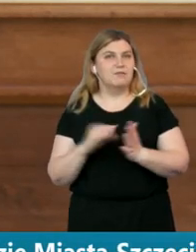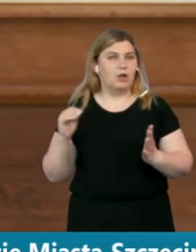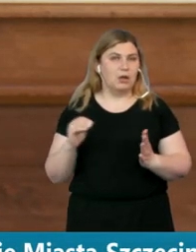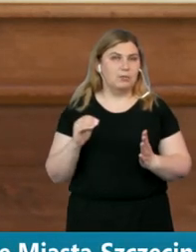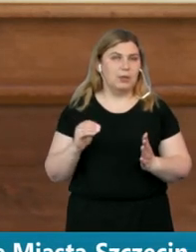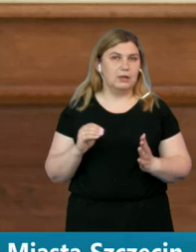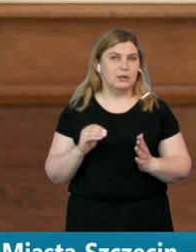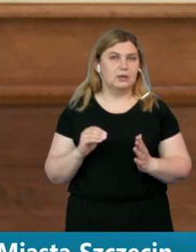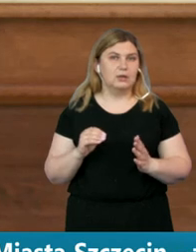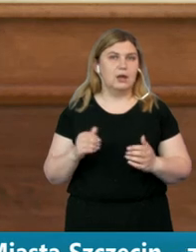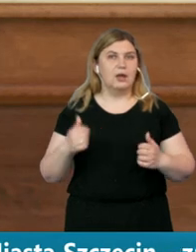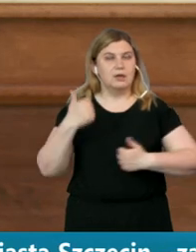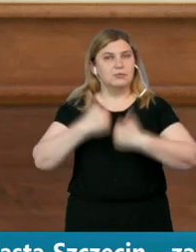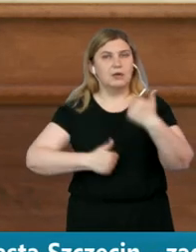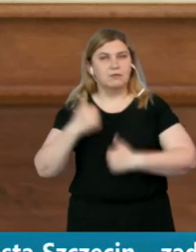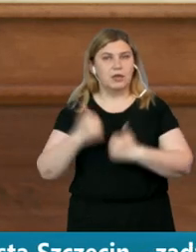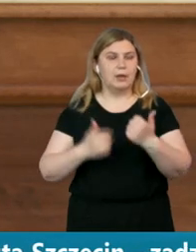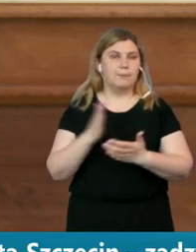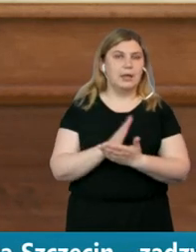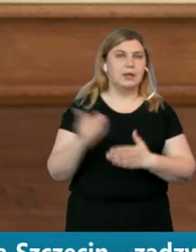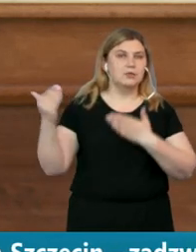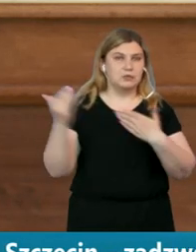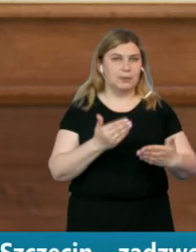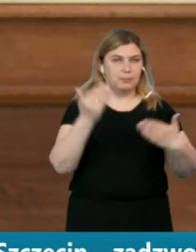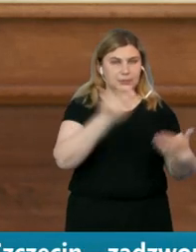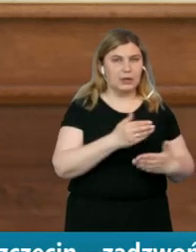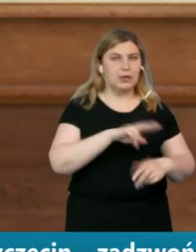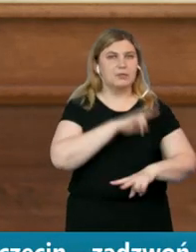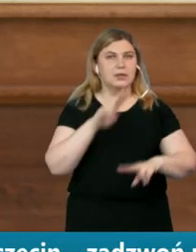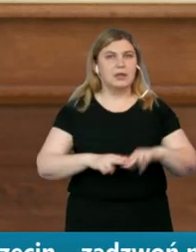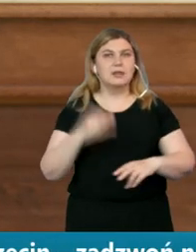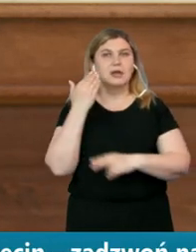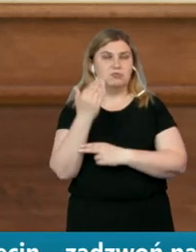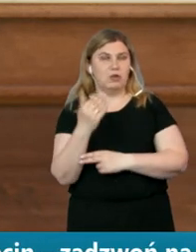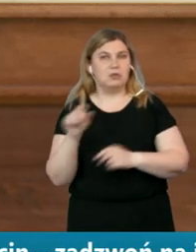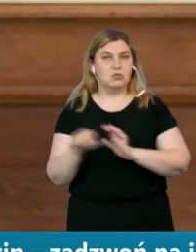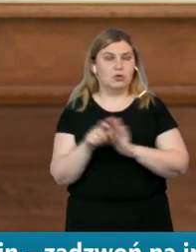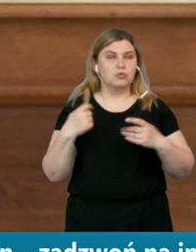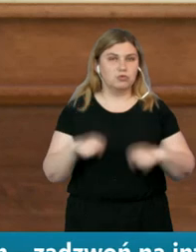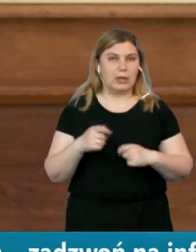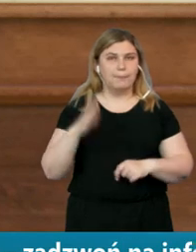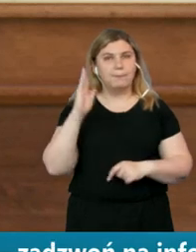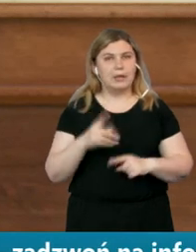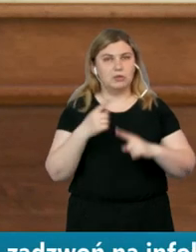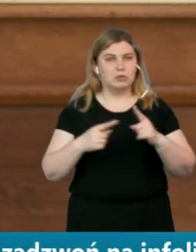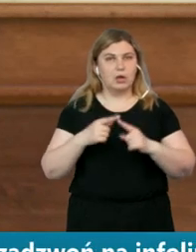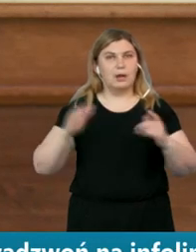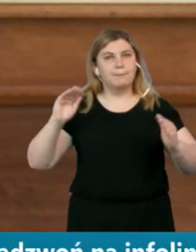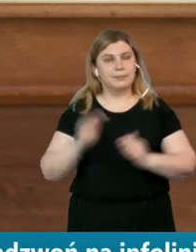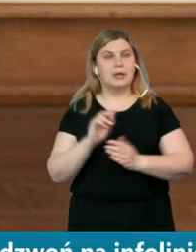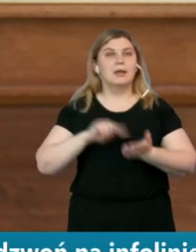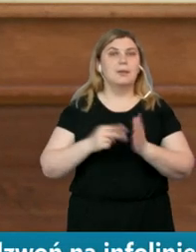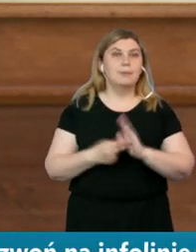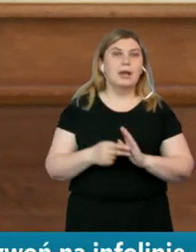formuły współzawodnictwa między załogami. I zapraszamy oczywiście w tej dacie żaglowca do Szczecina. Będzie ich trochę mniej niż planowaliśmy w